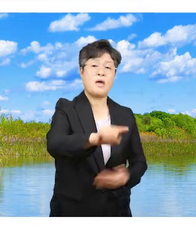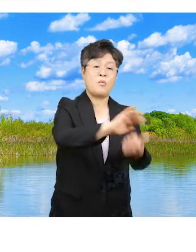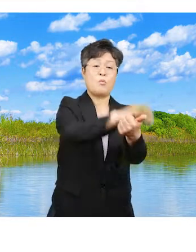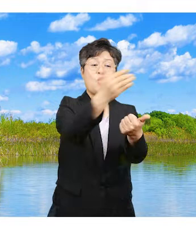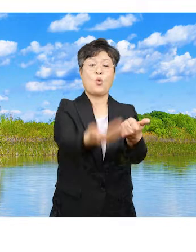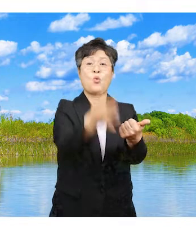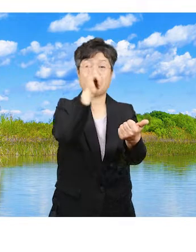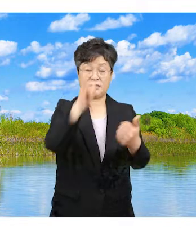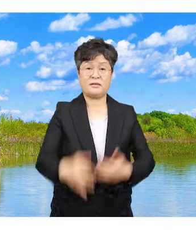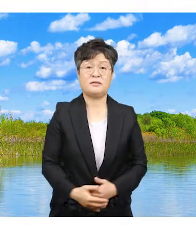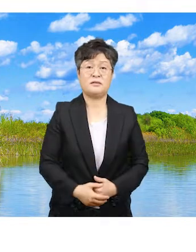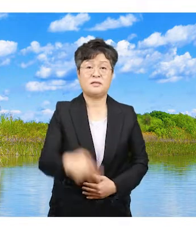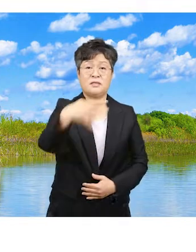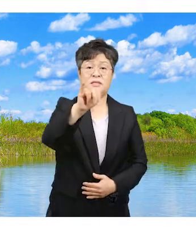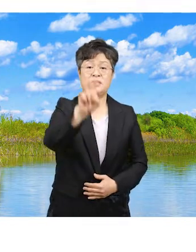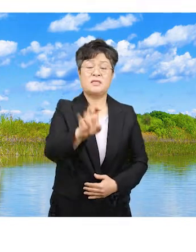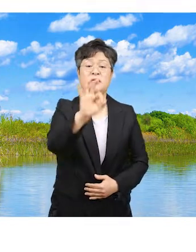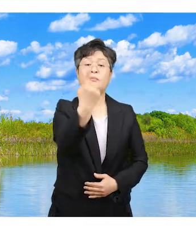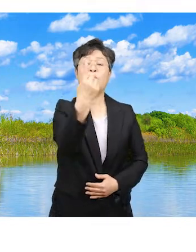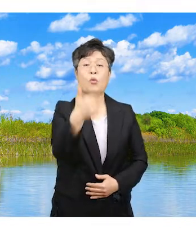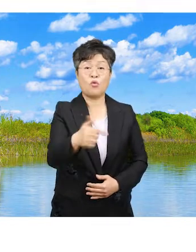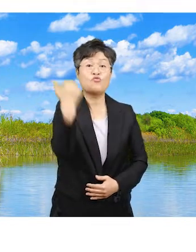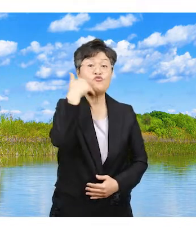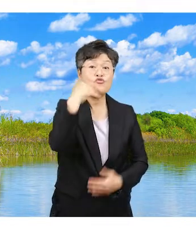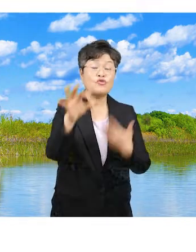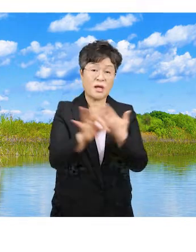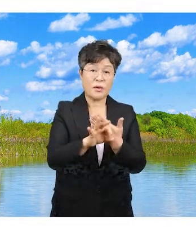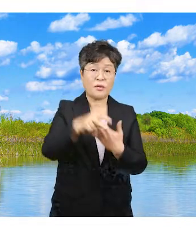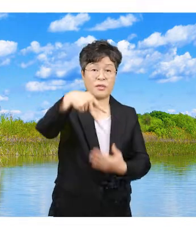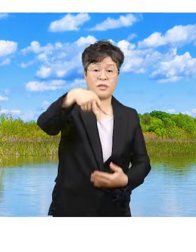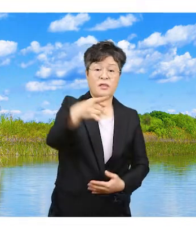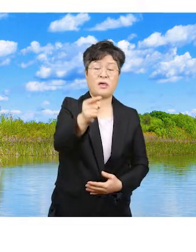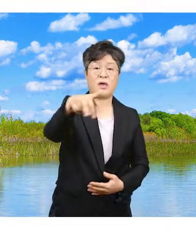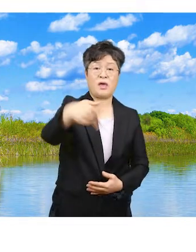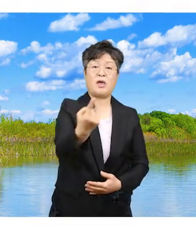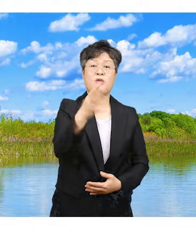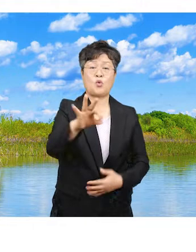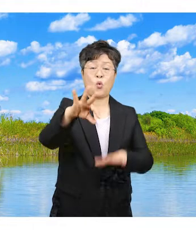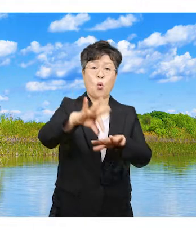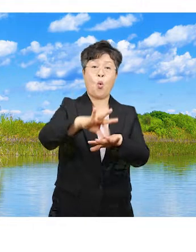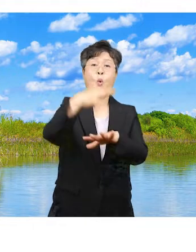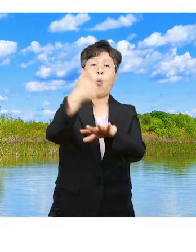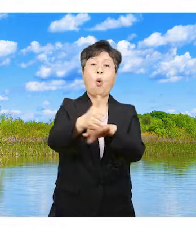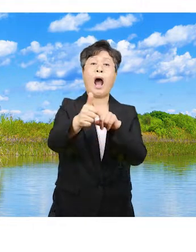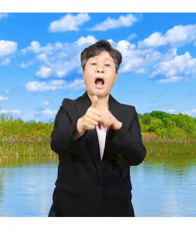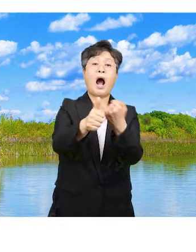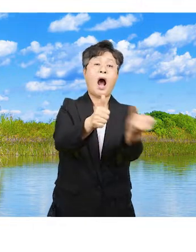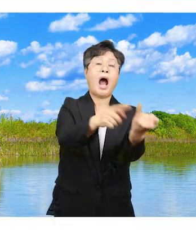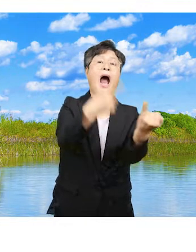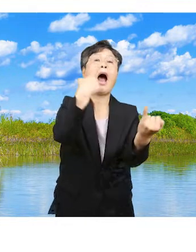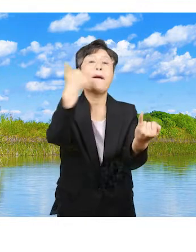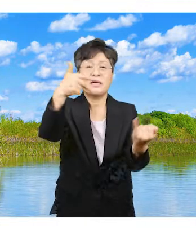수 있을 겁니다. 심원 선생님은 세종대왕 장인이에요. 정말 대단한 분 아니겠습니까? 시몬